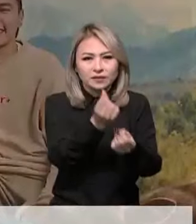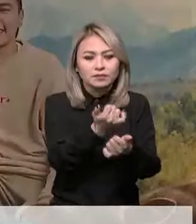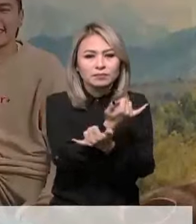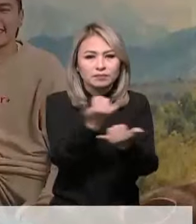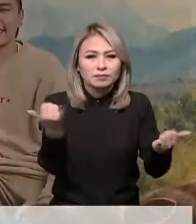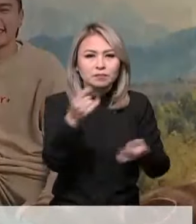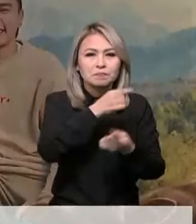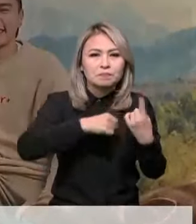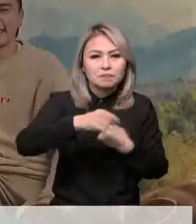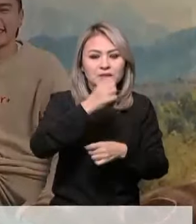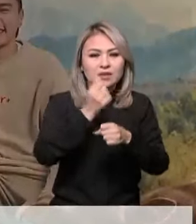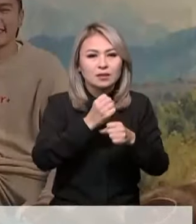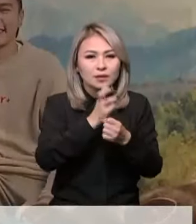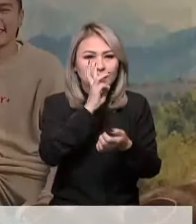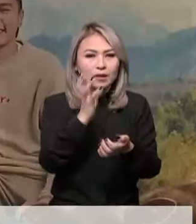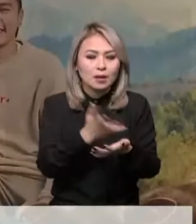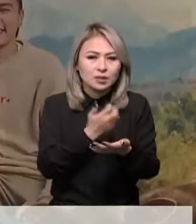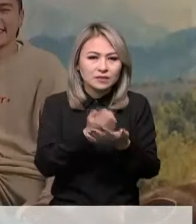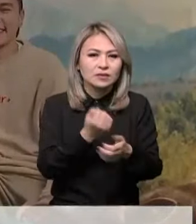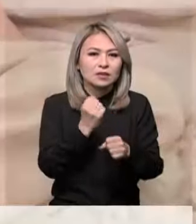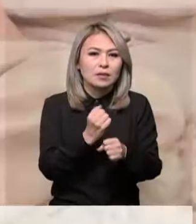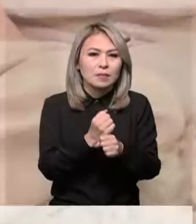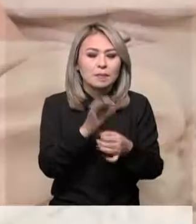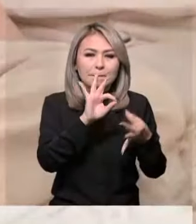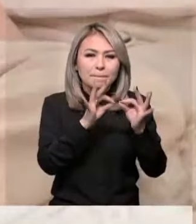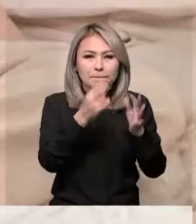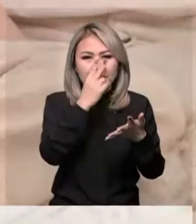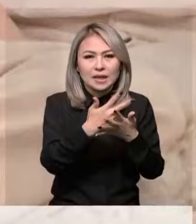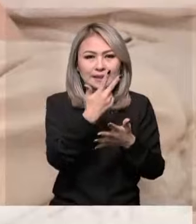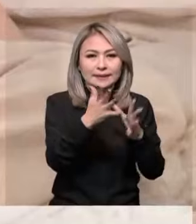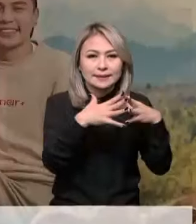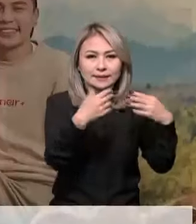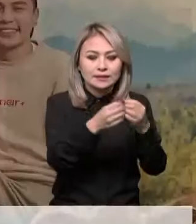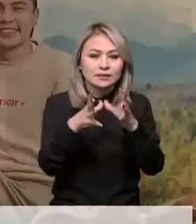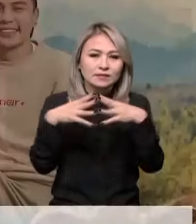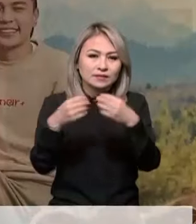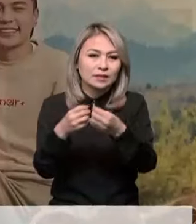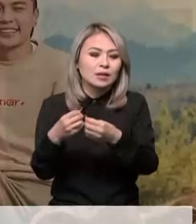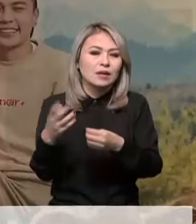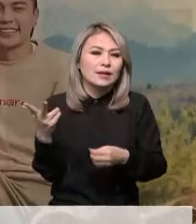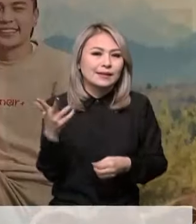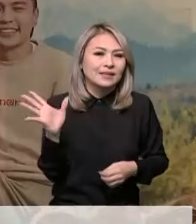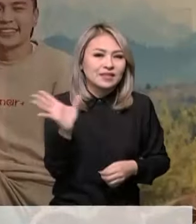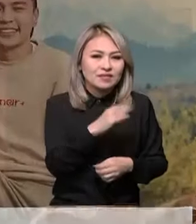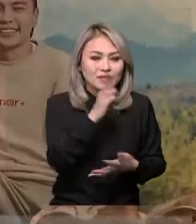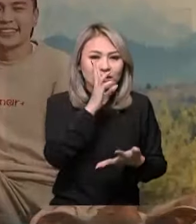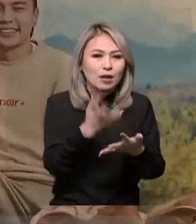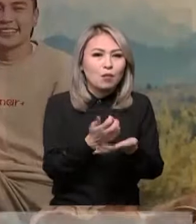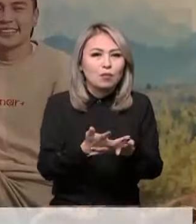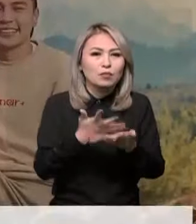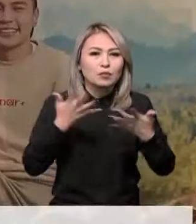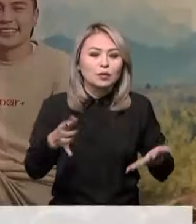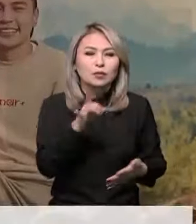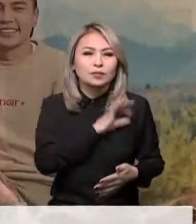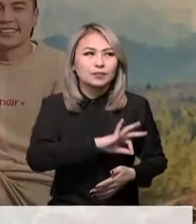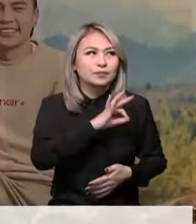арқылы бизнес жасап табыс табудың жолдарын көрсету. Осы үш отбасы мал шаруашылығынан ең көп табыс табу